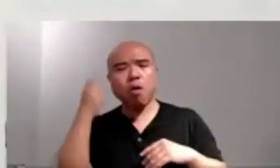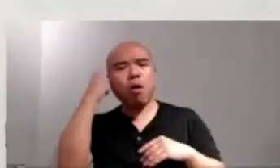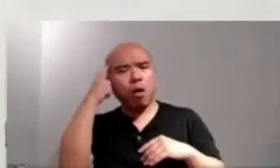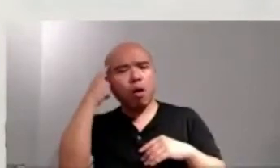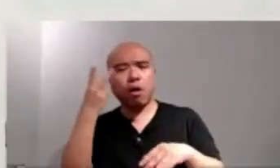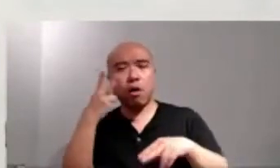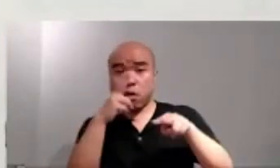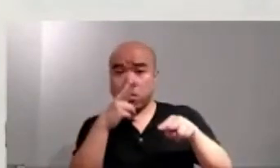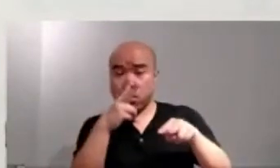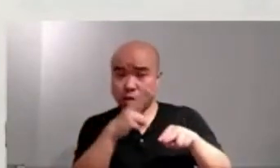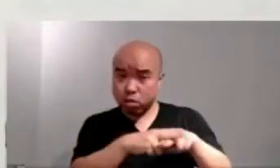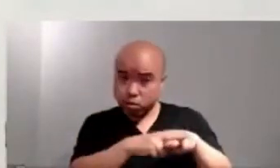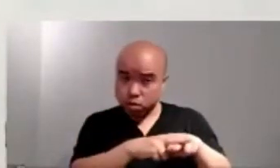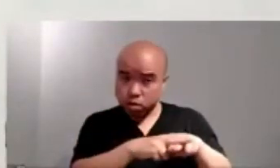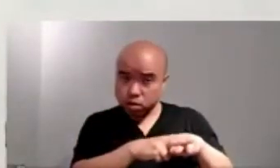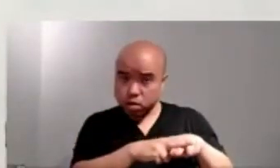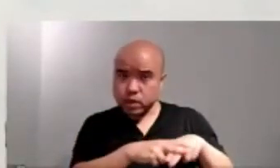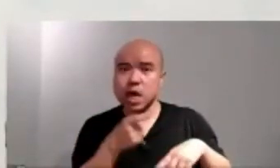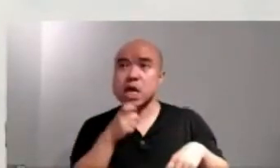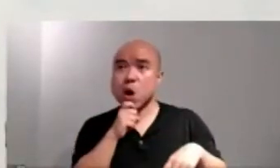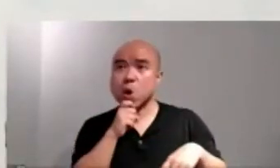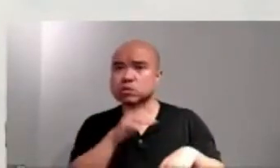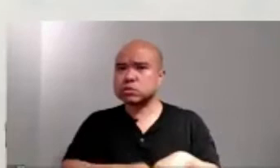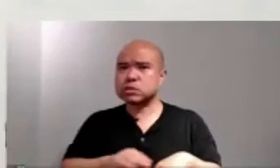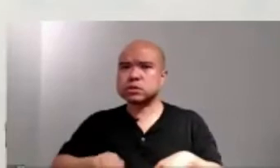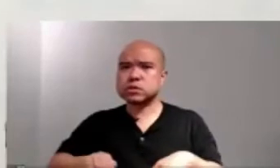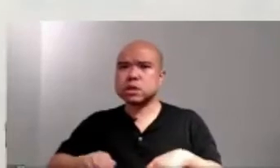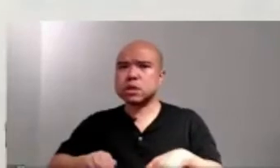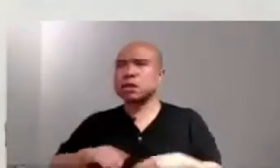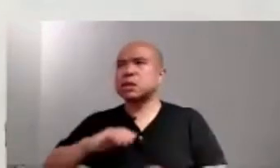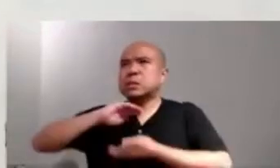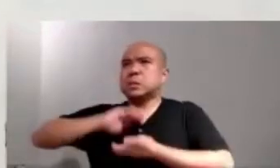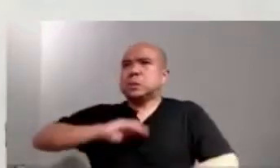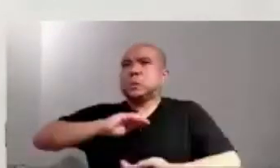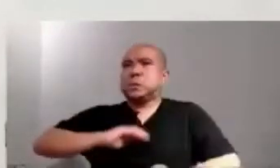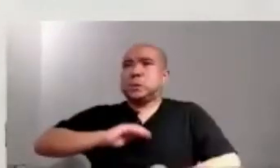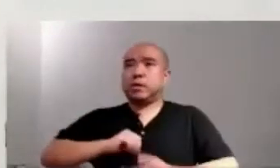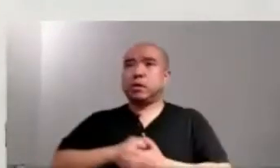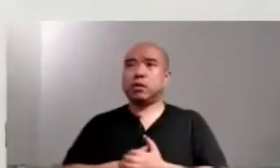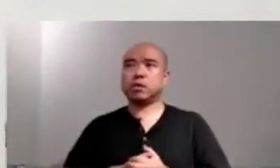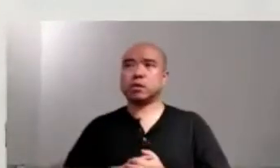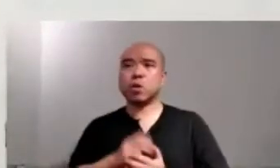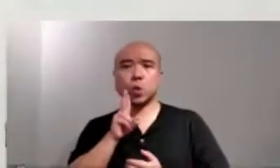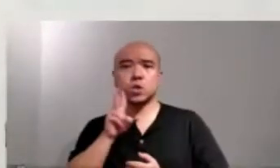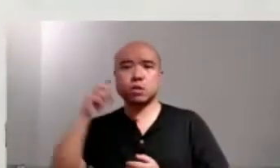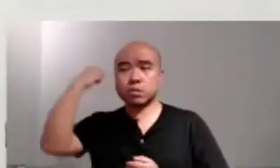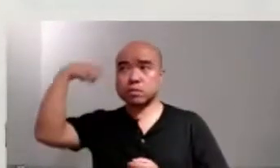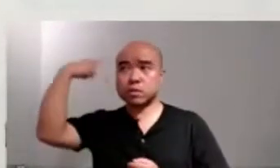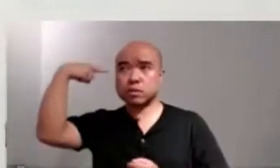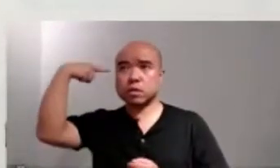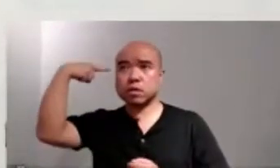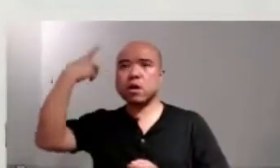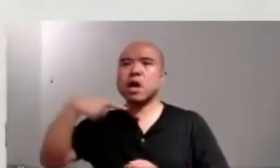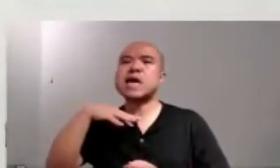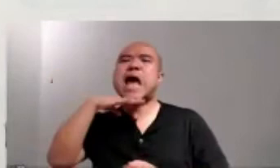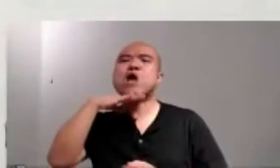要有呢啲小朋友嘅压力咧，特别大嘅。怎样说好呢？好像在美国呢，如果你拖着一个特